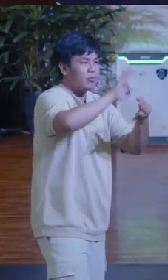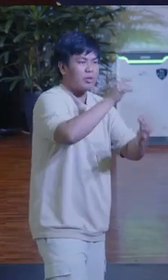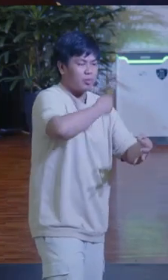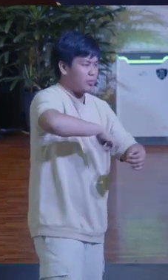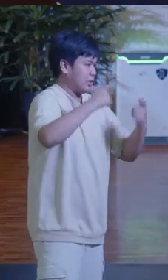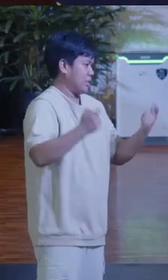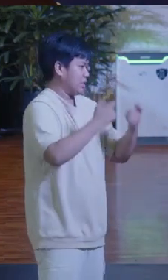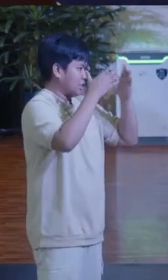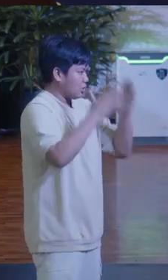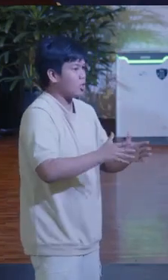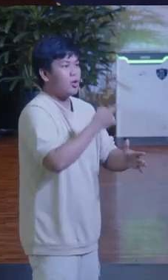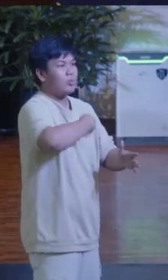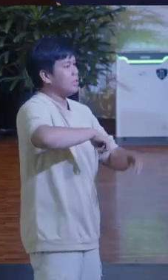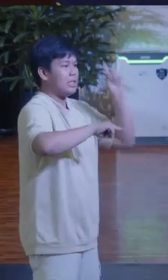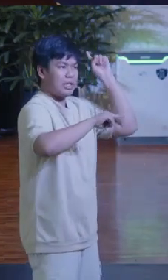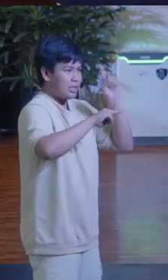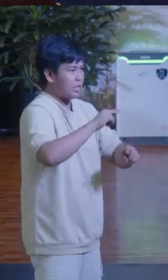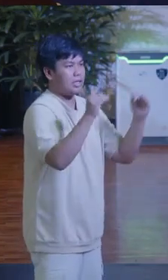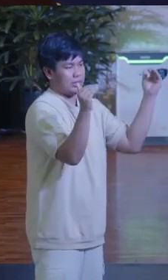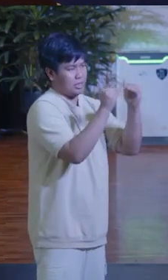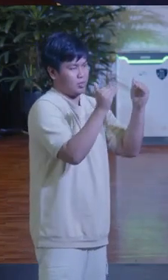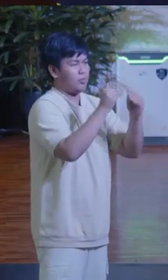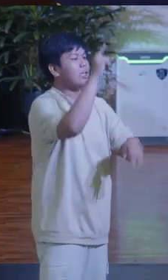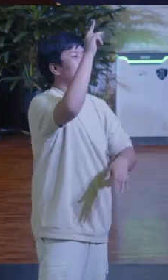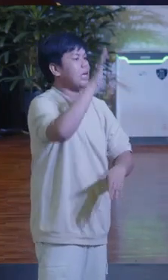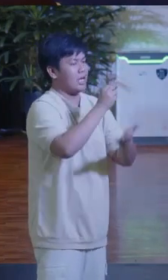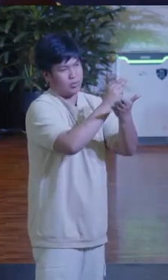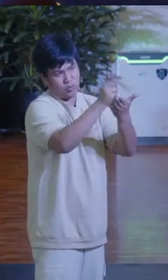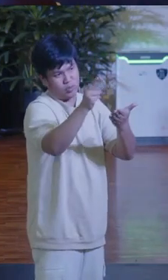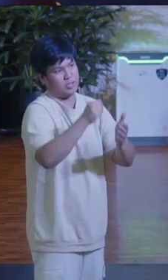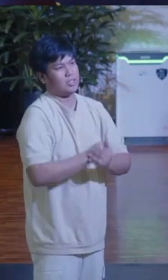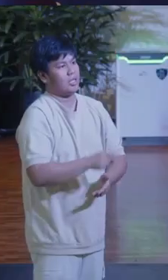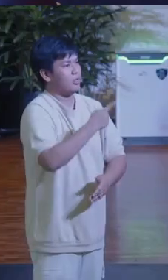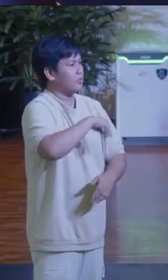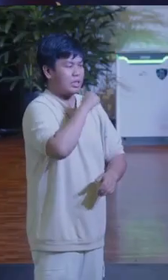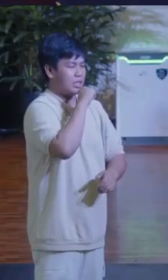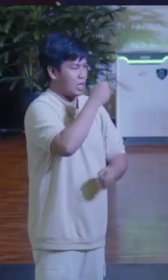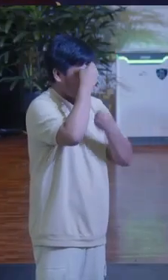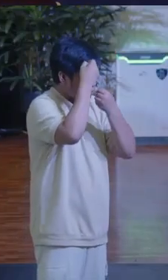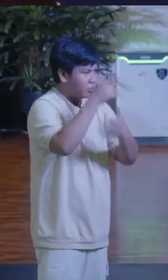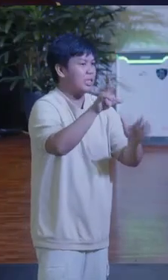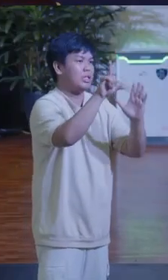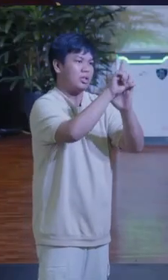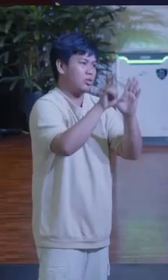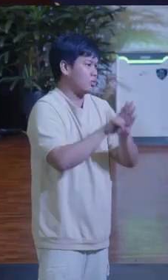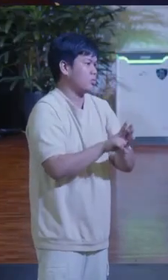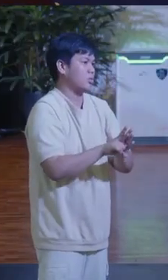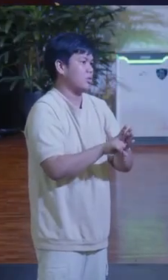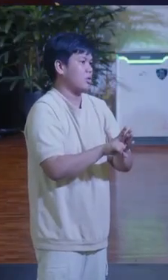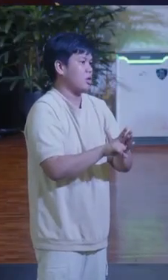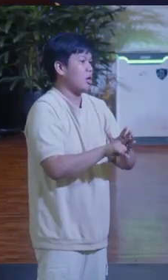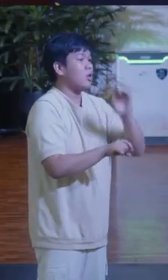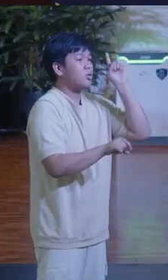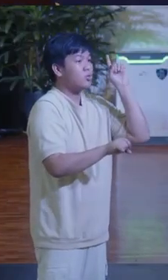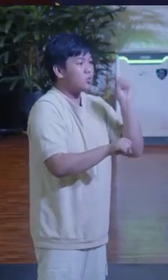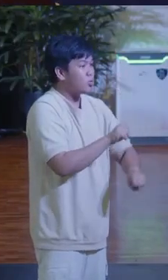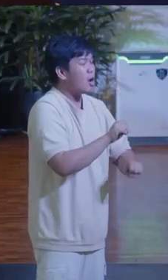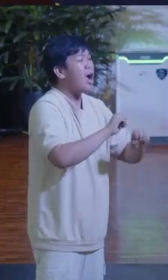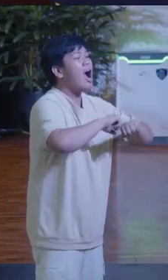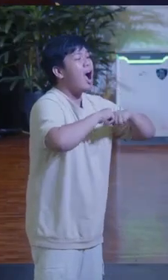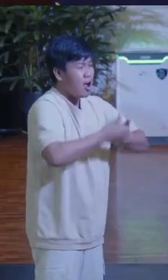kasalanan, kundi ipakita sa atin na hindi natin kayang tuparin ang batas, datapwat kailangan nating manampalataya sa